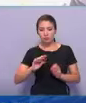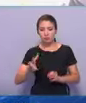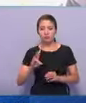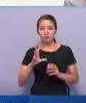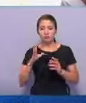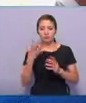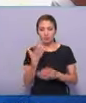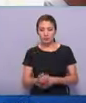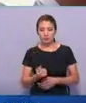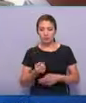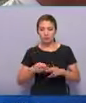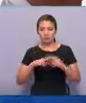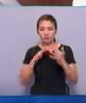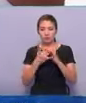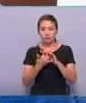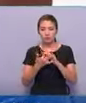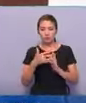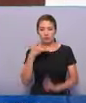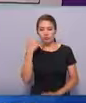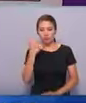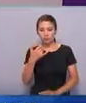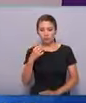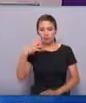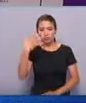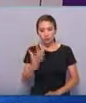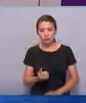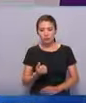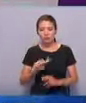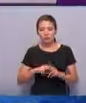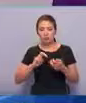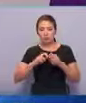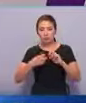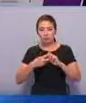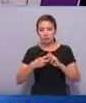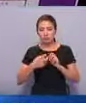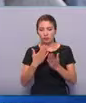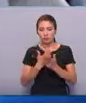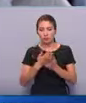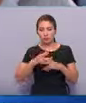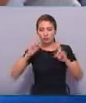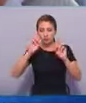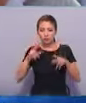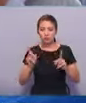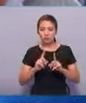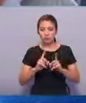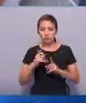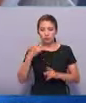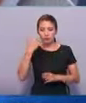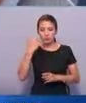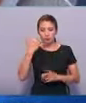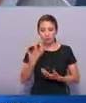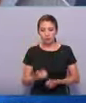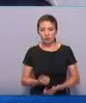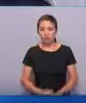Әр бір 10 минутта өшеді. Ана ауыл үй болғаннан кейін әркім звондай. Апай, свет немене өшті? Подстанцияға звондасақ, білмейміз. Или болмаса телефондарын өшіріп